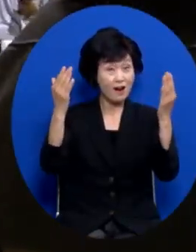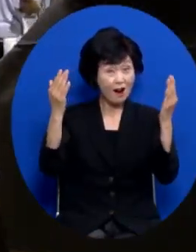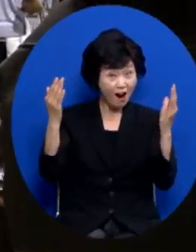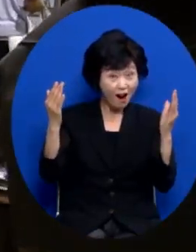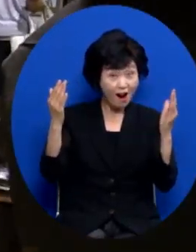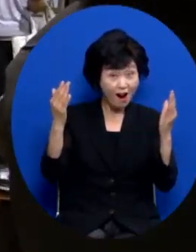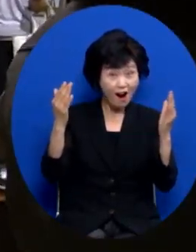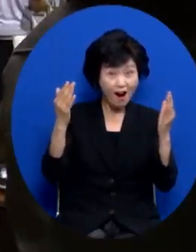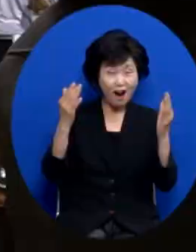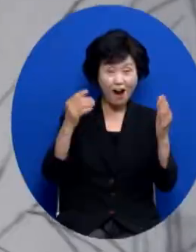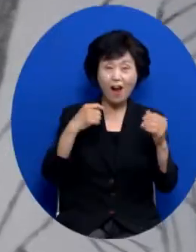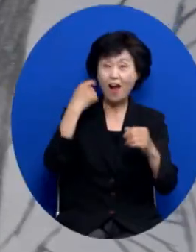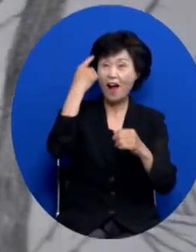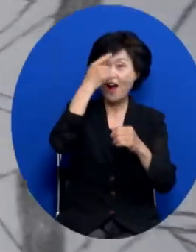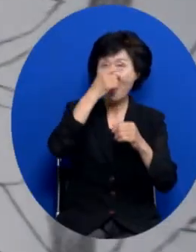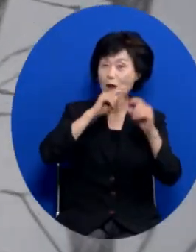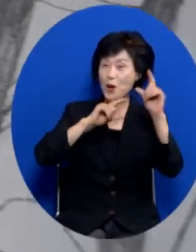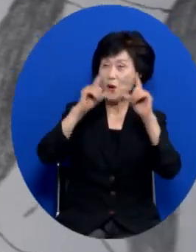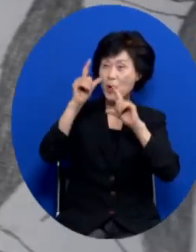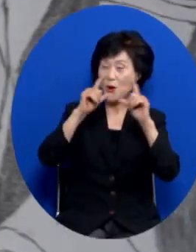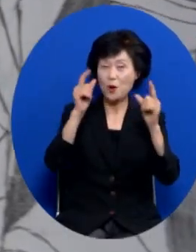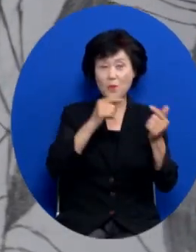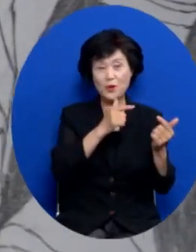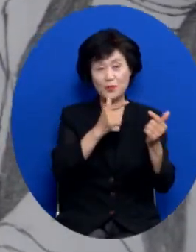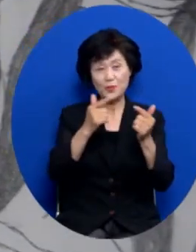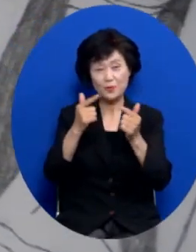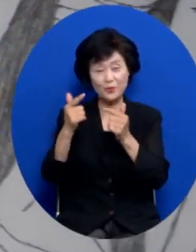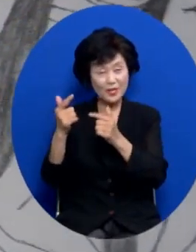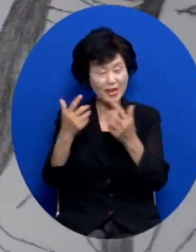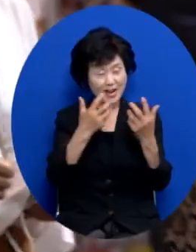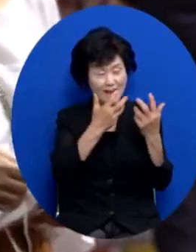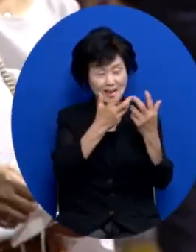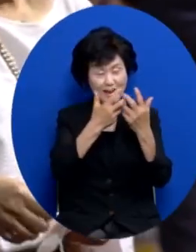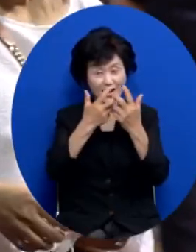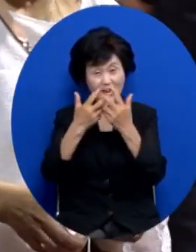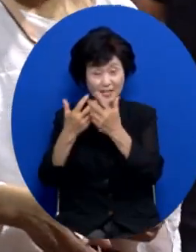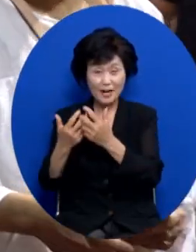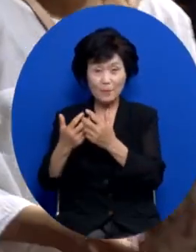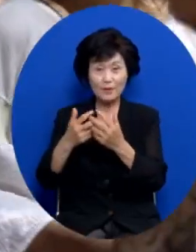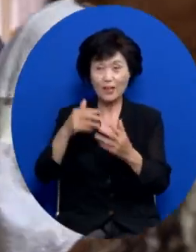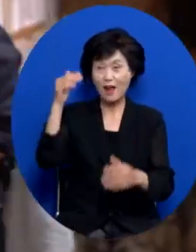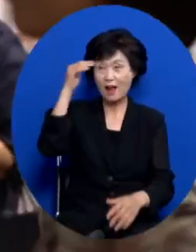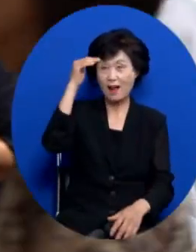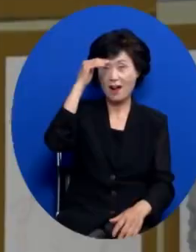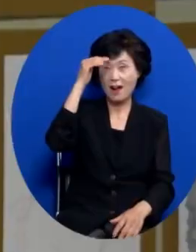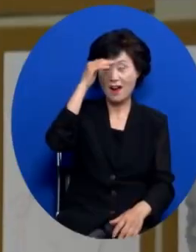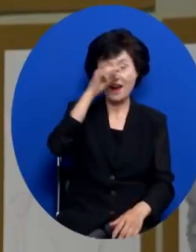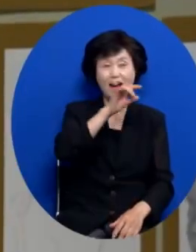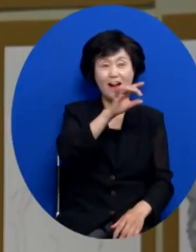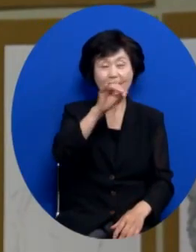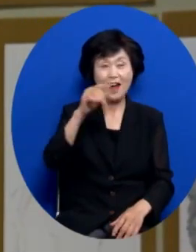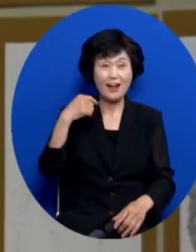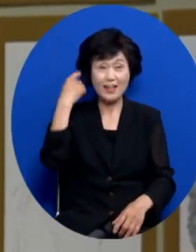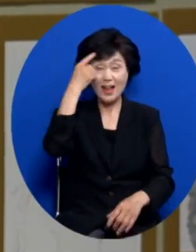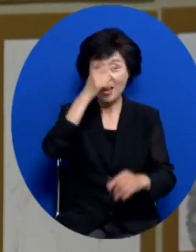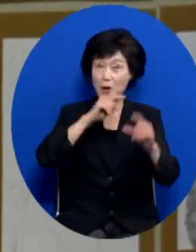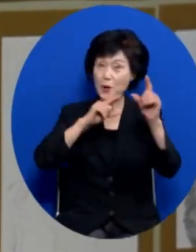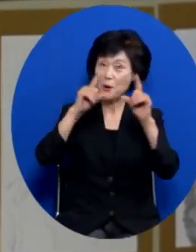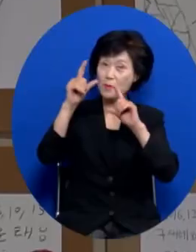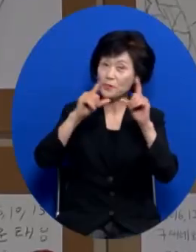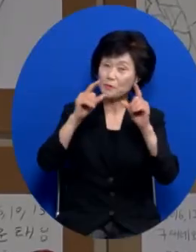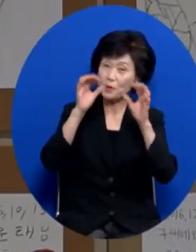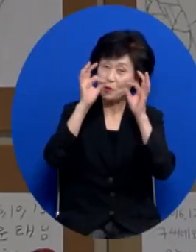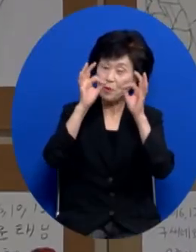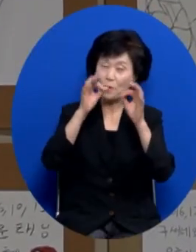개성 넘치는 인물 캐리커처 작품이 공연장에 들어선 관객들을 맞이합니다. 각각의 인물을 향한 따뜻한 감성이